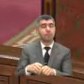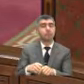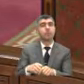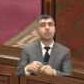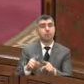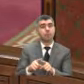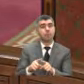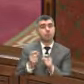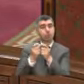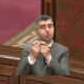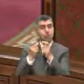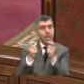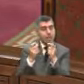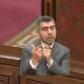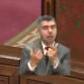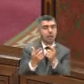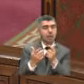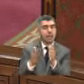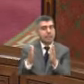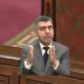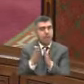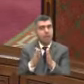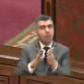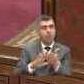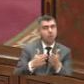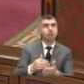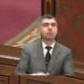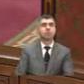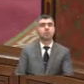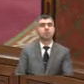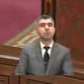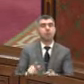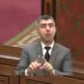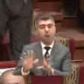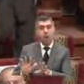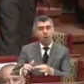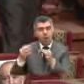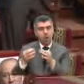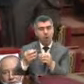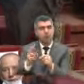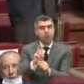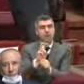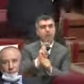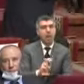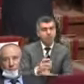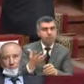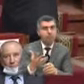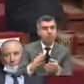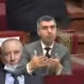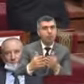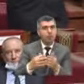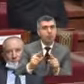أو شركات يعني صغرى وصغرى جدا، وما وحلول ديال القروض بجميع الفوائد وحتى بدون